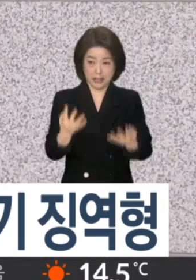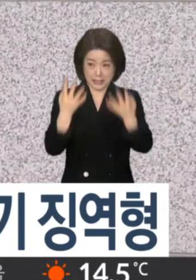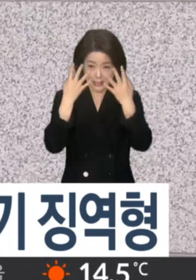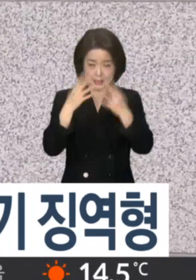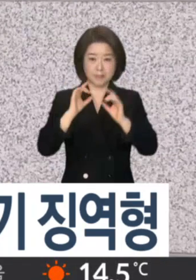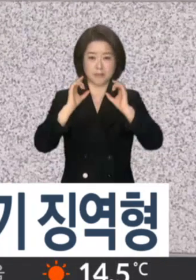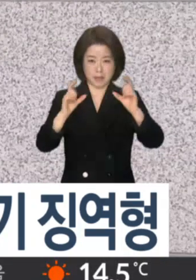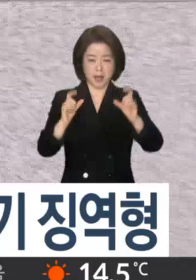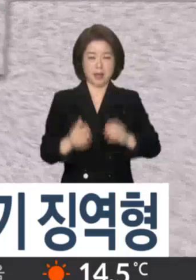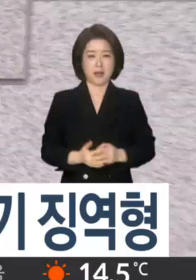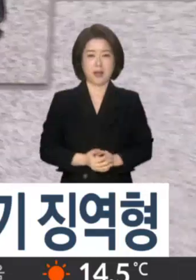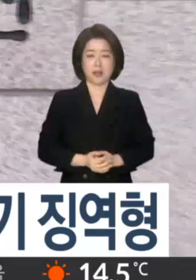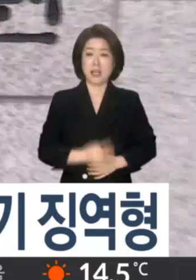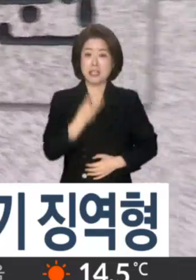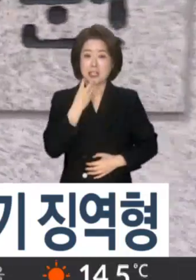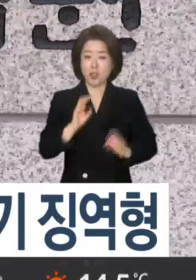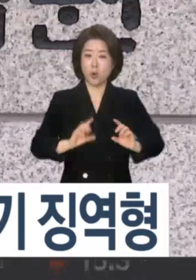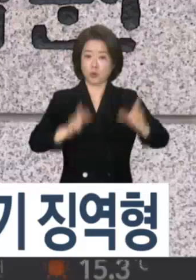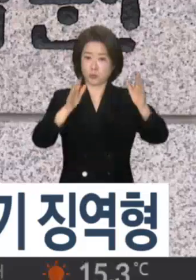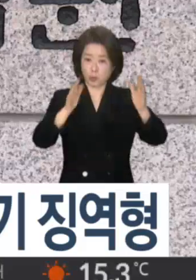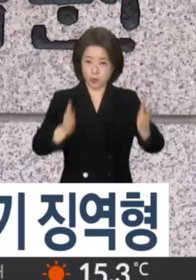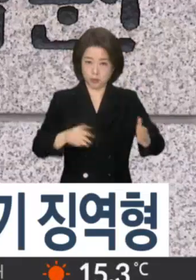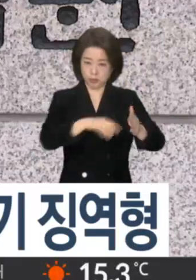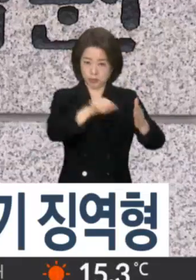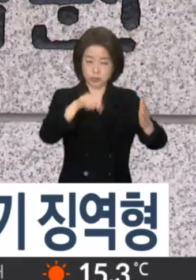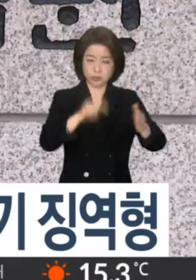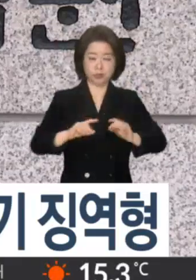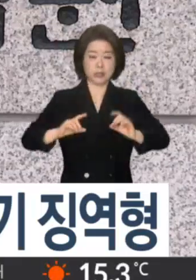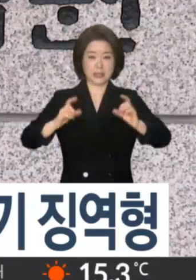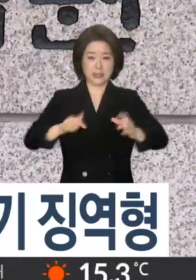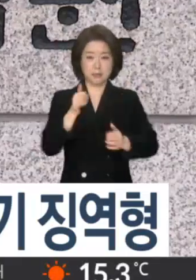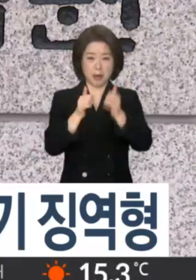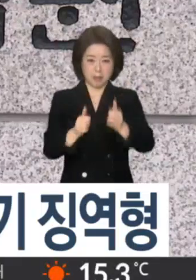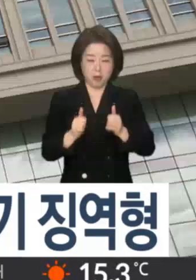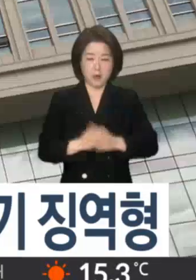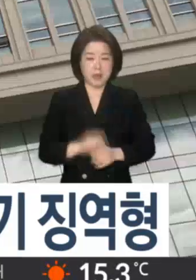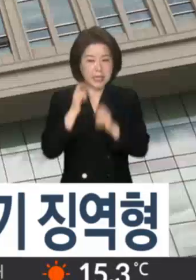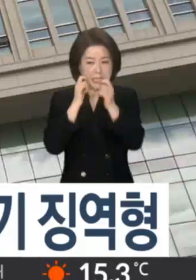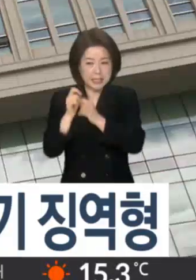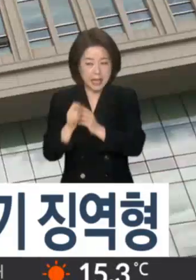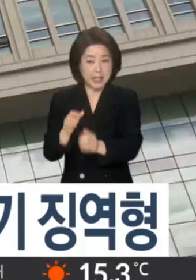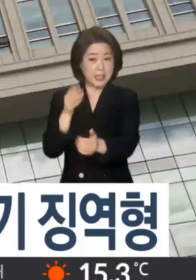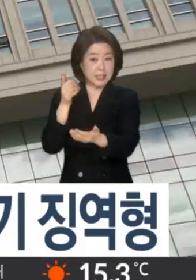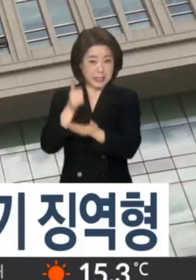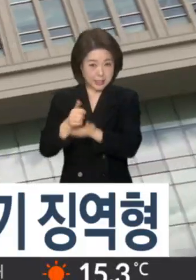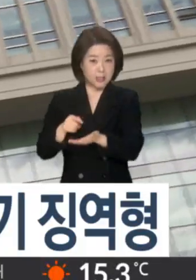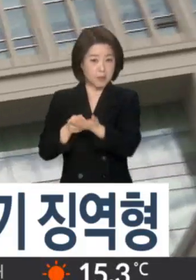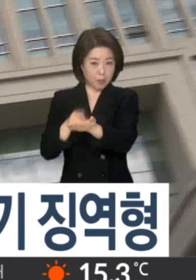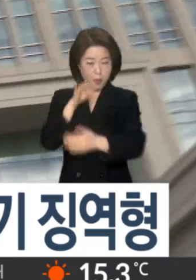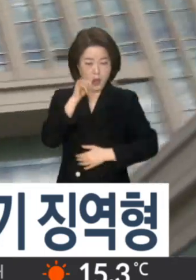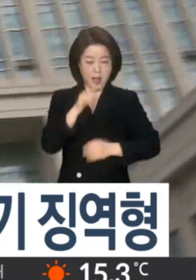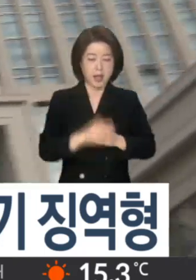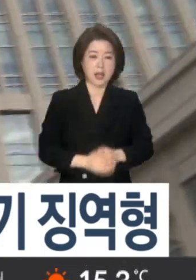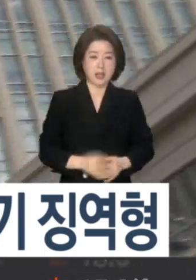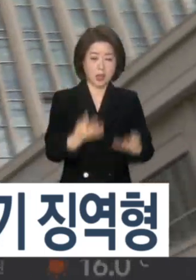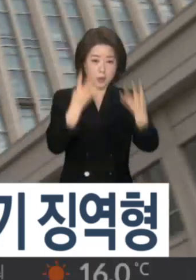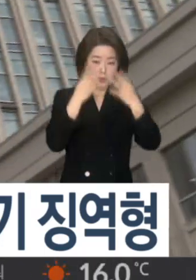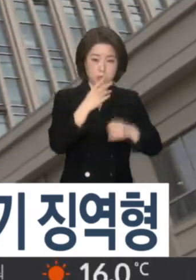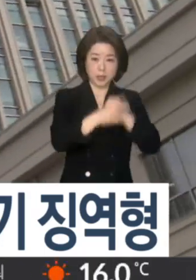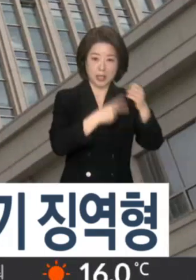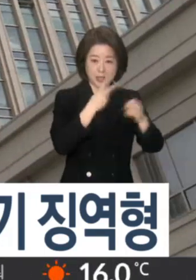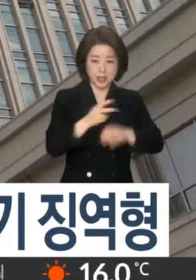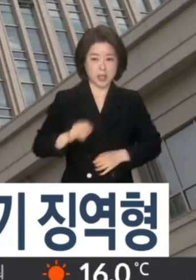선고받았습니다 서울 동부지법은 사기 혐의로 기소된 정모 씨에게 징역 6개월에 집행유에 2년을